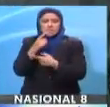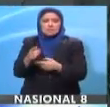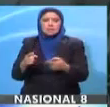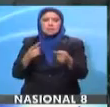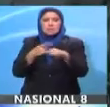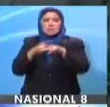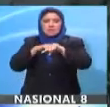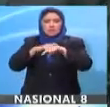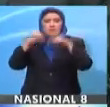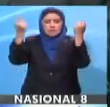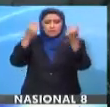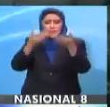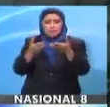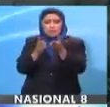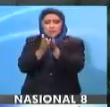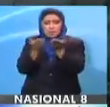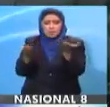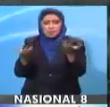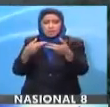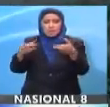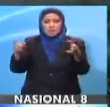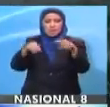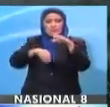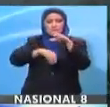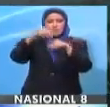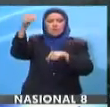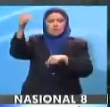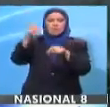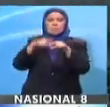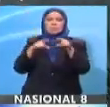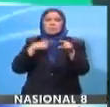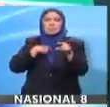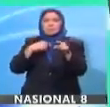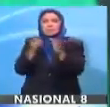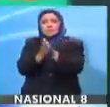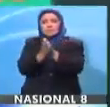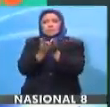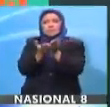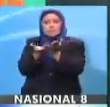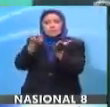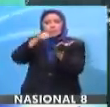diterbitkan oleh persidangan pembangunan dan Perdagangan pertumbuhan bangsa-bangsa